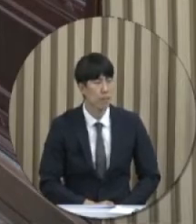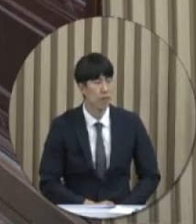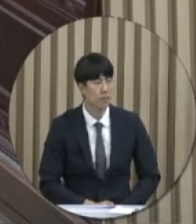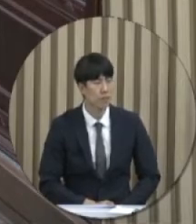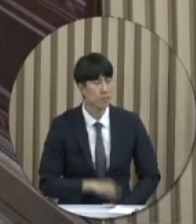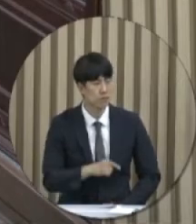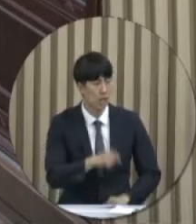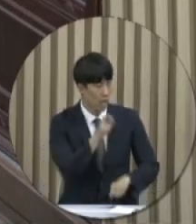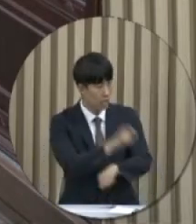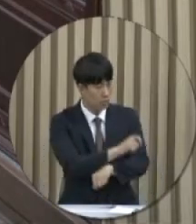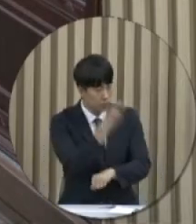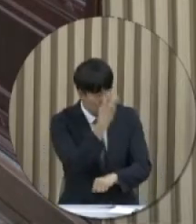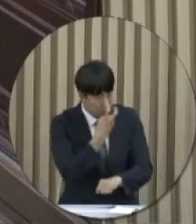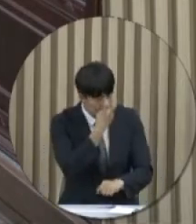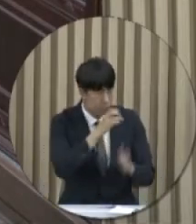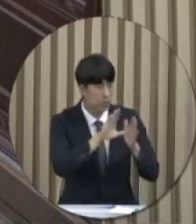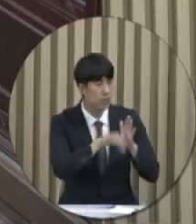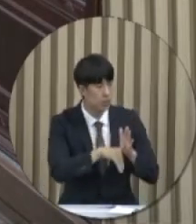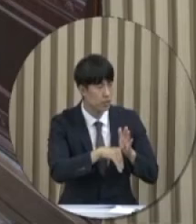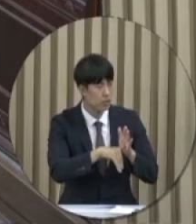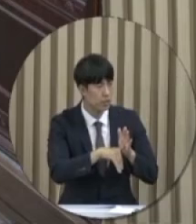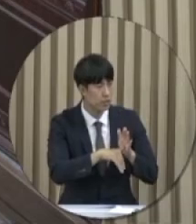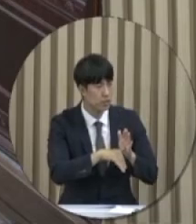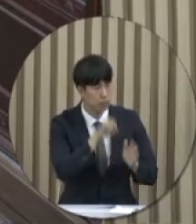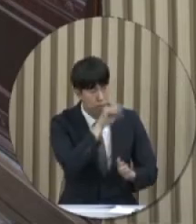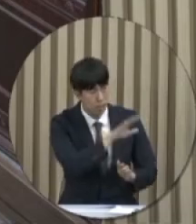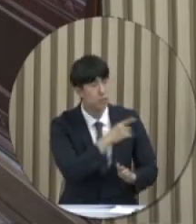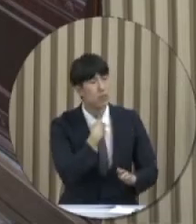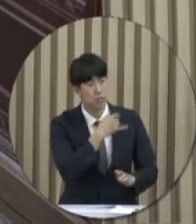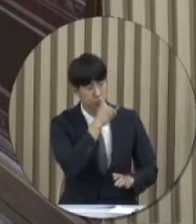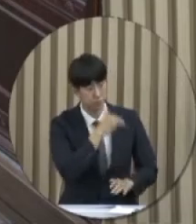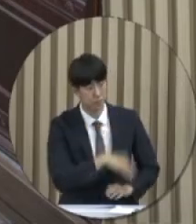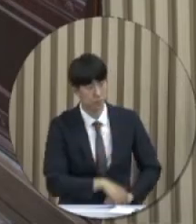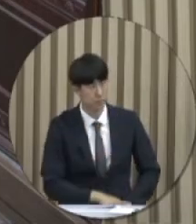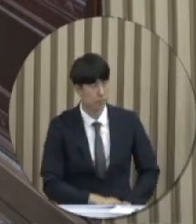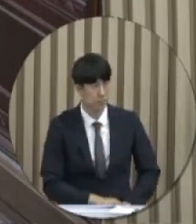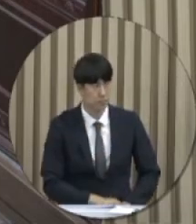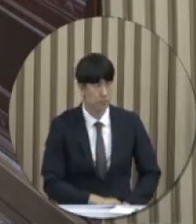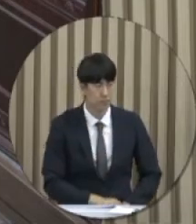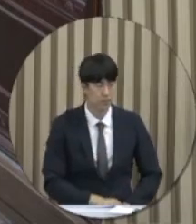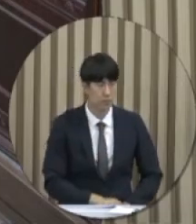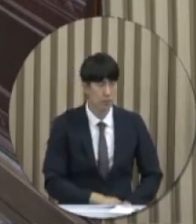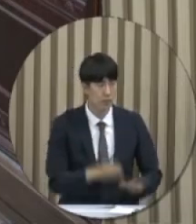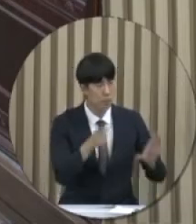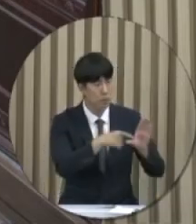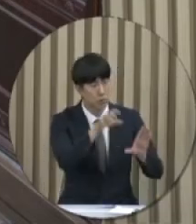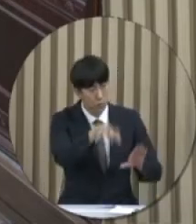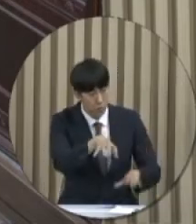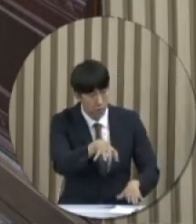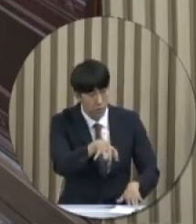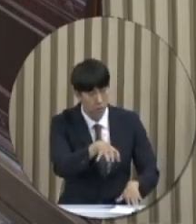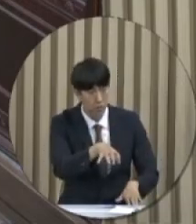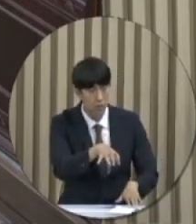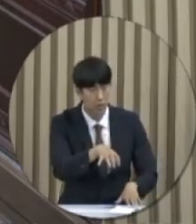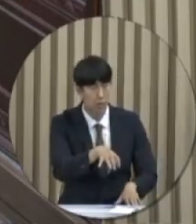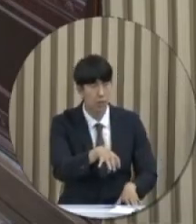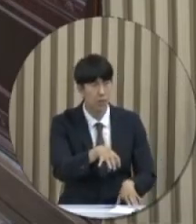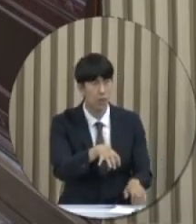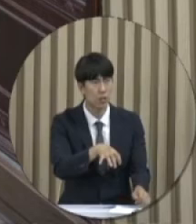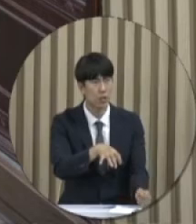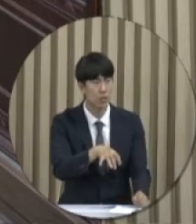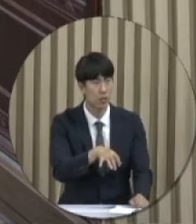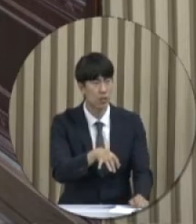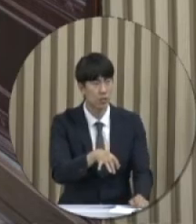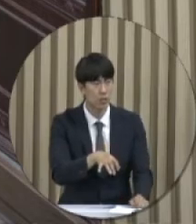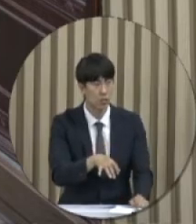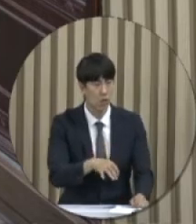이번 이제 행정사무감사 때에도 말씀을 드렸던 부분이고요. 이 병점에 공공항 대응